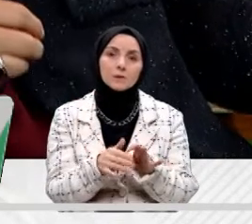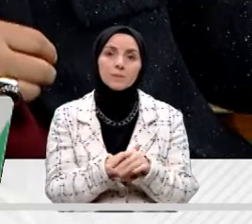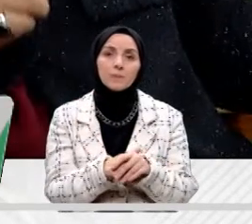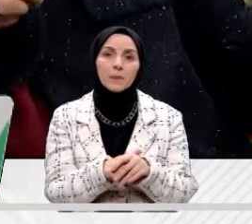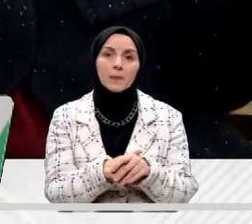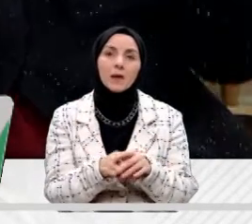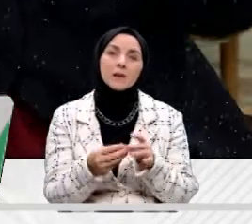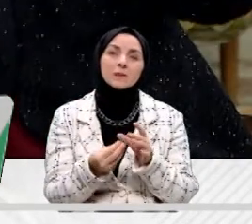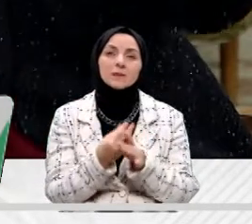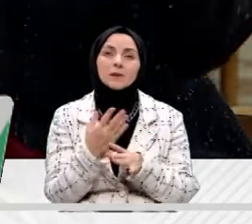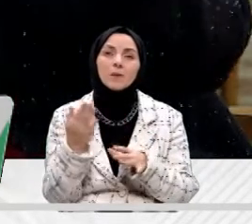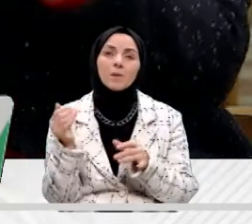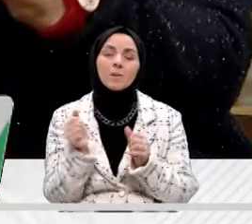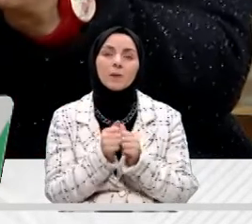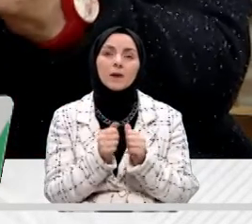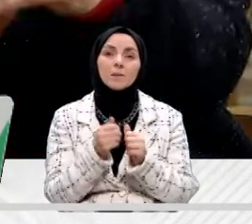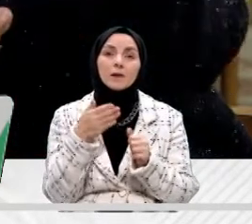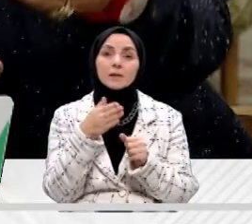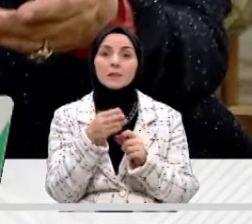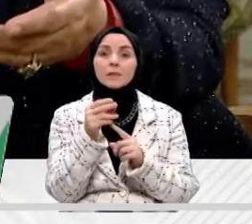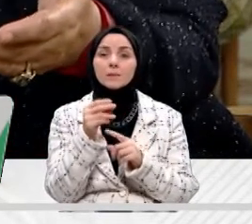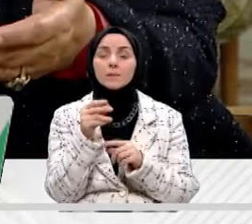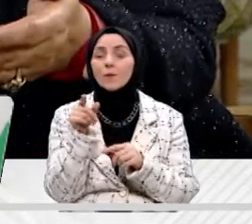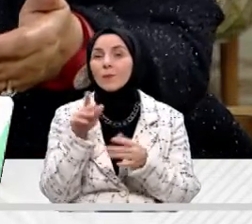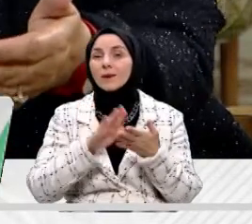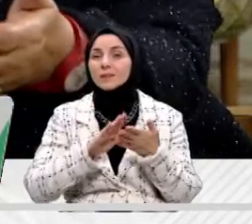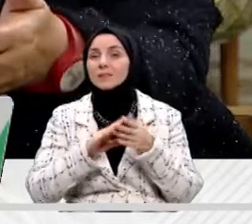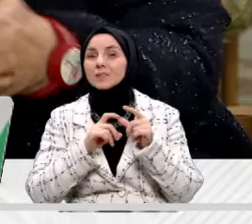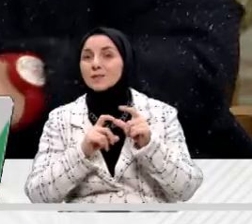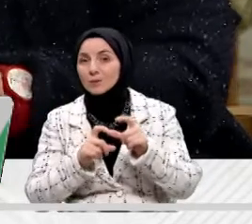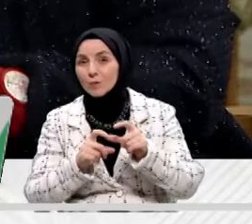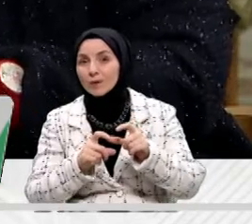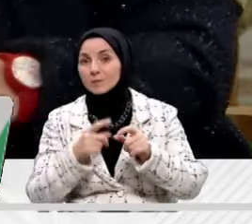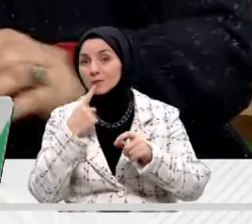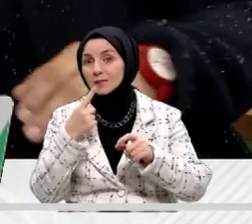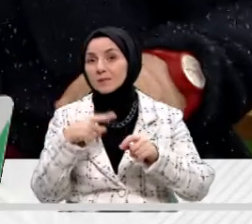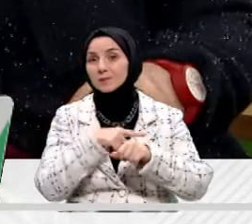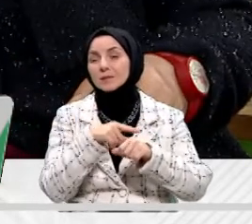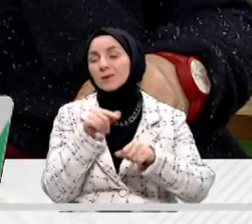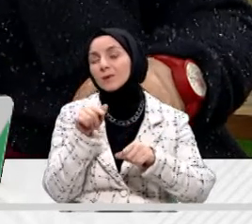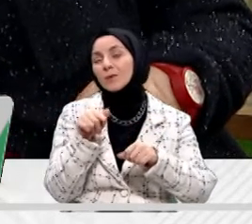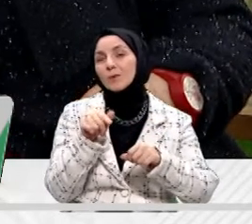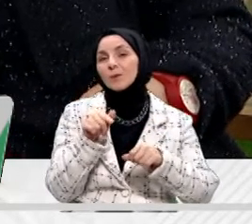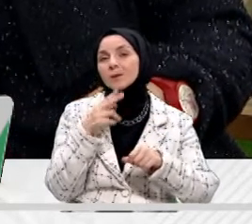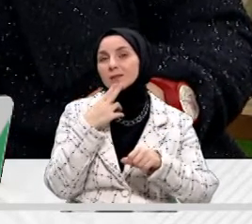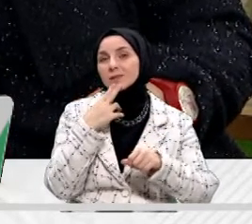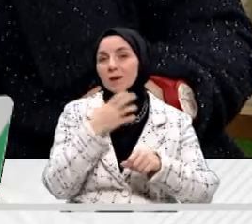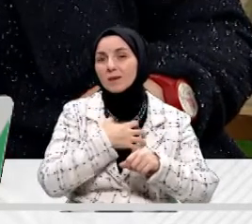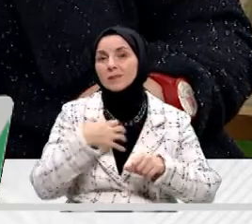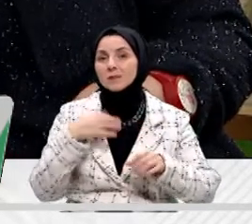hadi Sabahleyin beraber itiraf edecek yani kalem Galiba